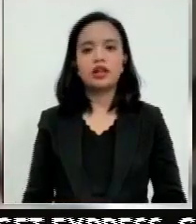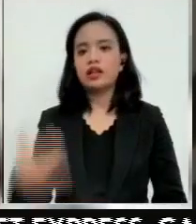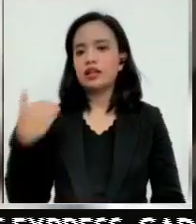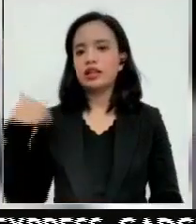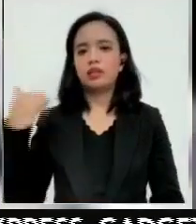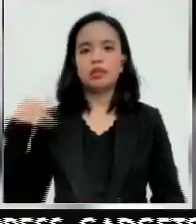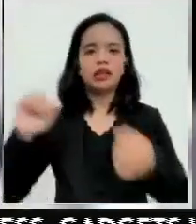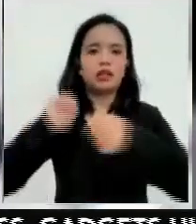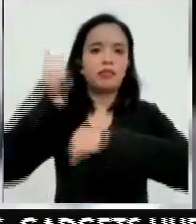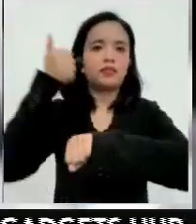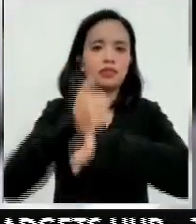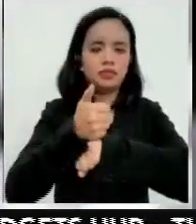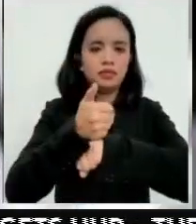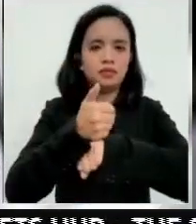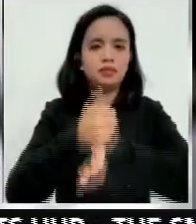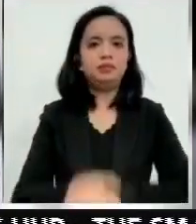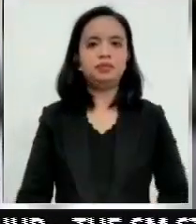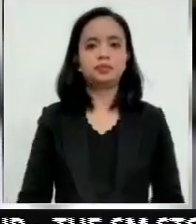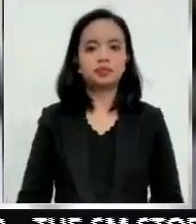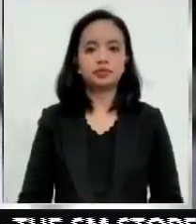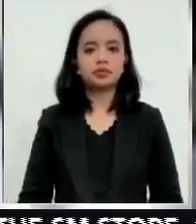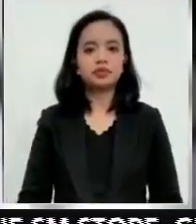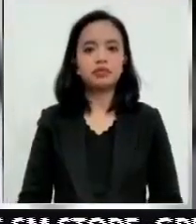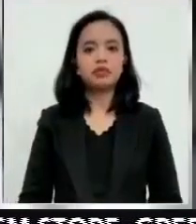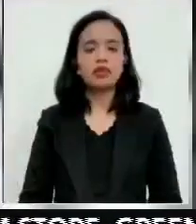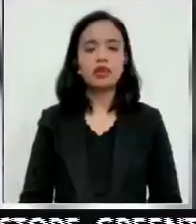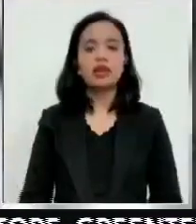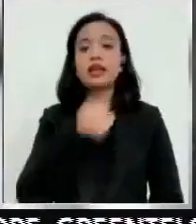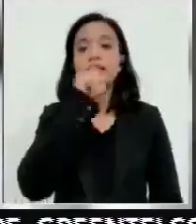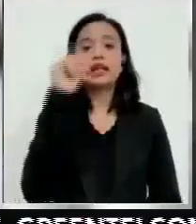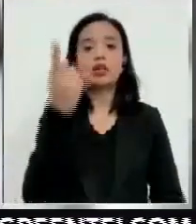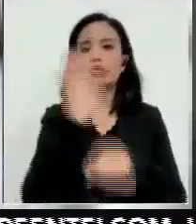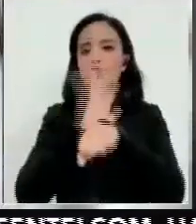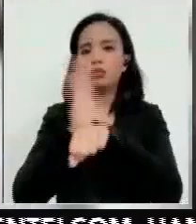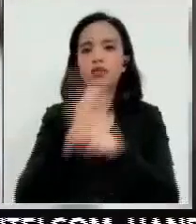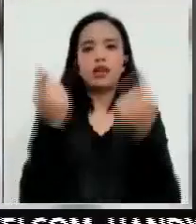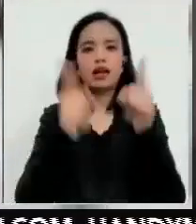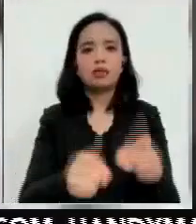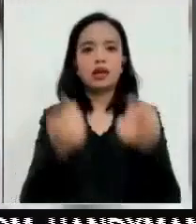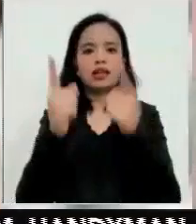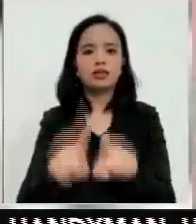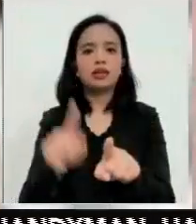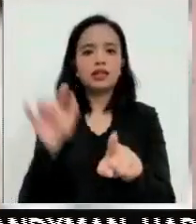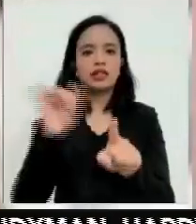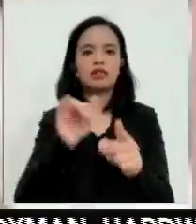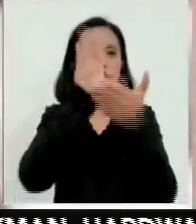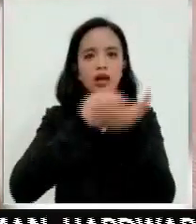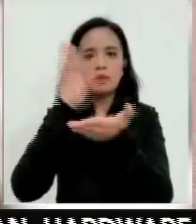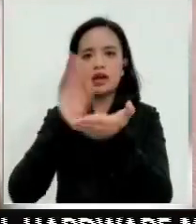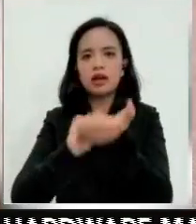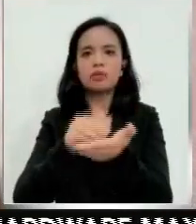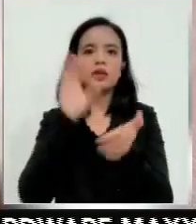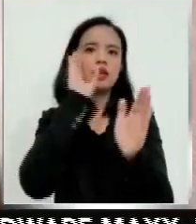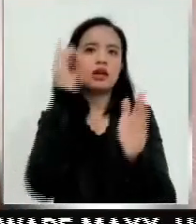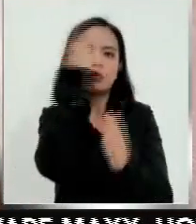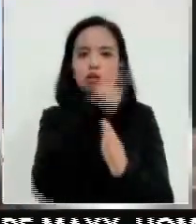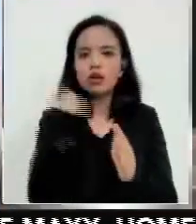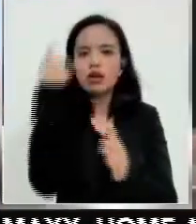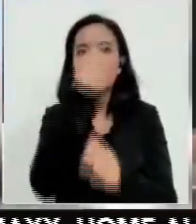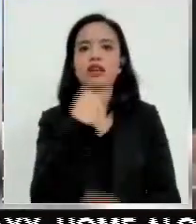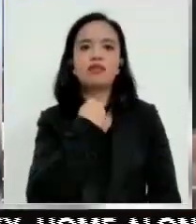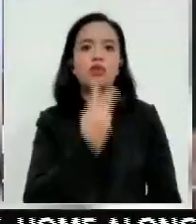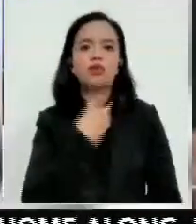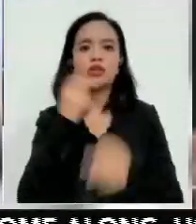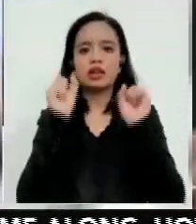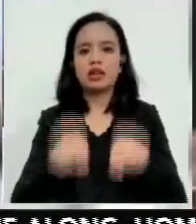certainty hindi na rin lang daw sa pelikula nangyayari ang pagaya ng mga mukha at boses na kaya na rin ng ai